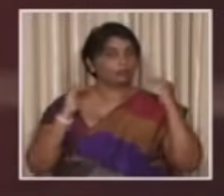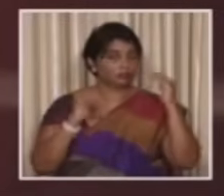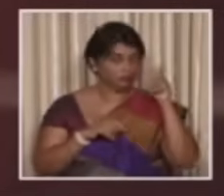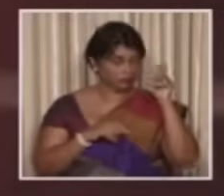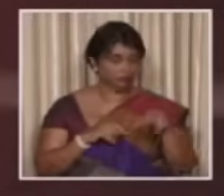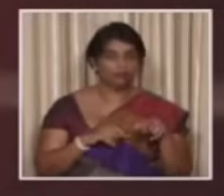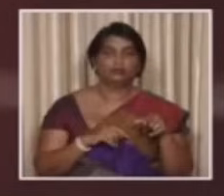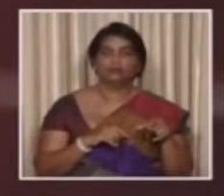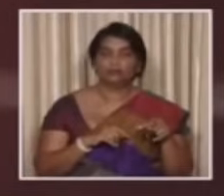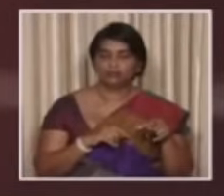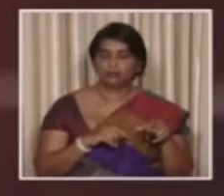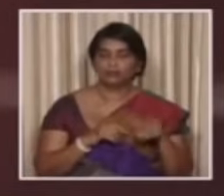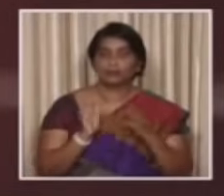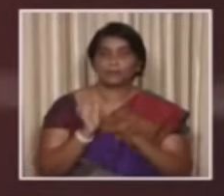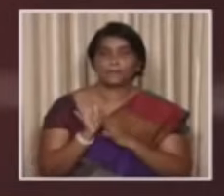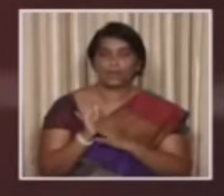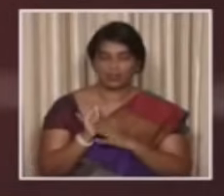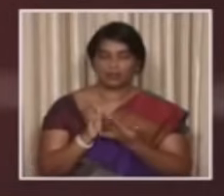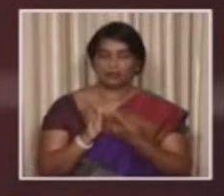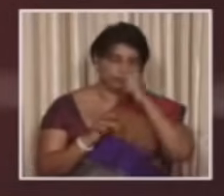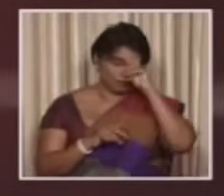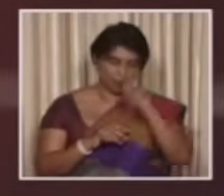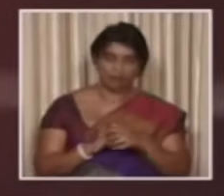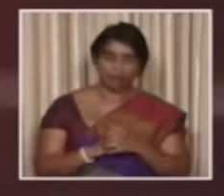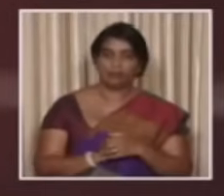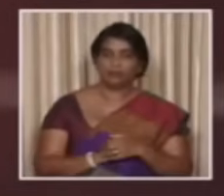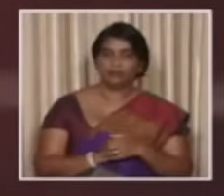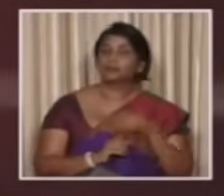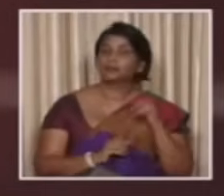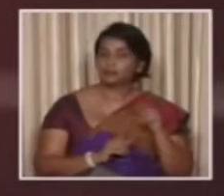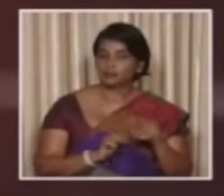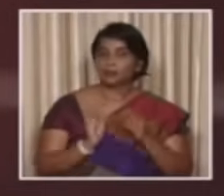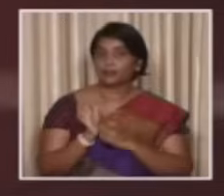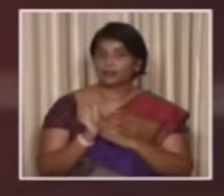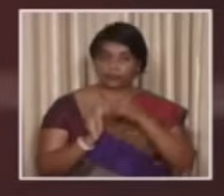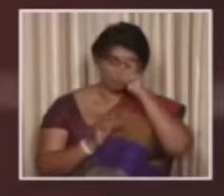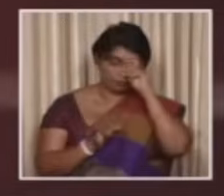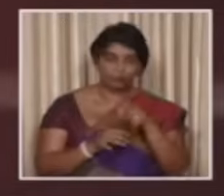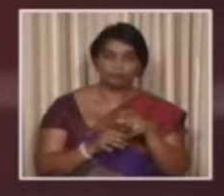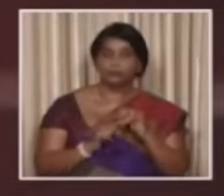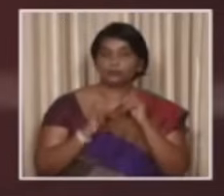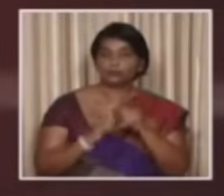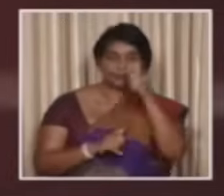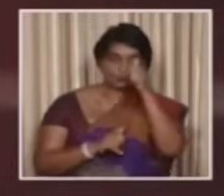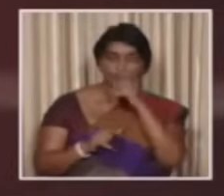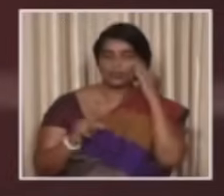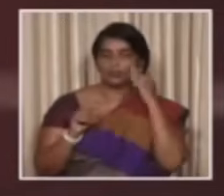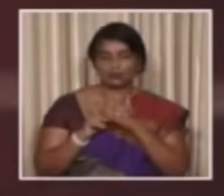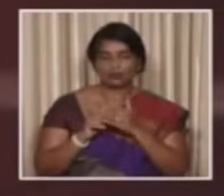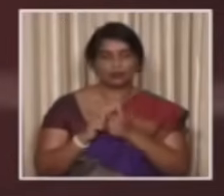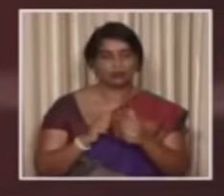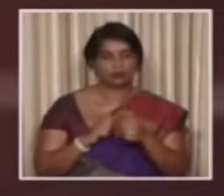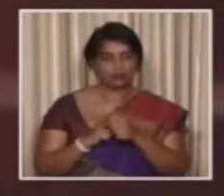රාජතාන්ත්‍රිකයෙක් මිලින්ද මොරගොඩ මහත්මයා. එතකොට මේ මිලින්ද මොරගොඩ මහත්මයා දූෂණය පිළිබඳව මේ